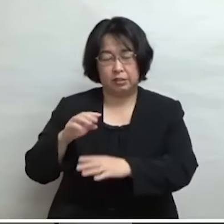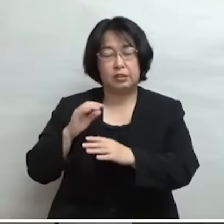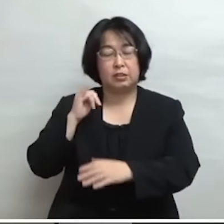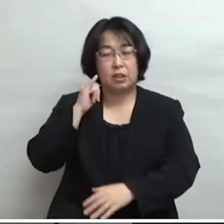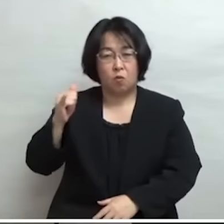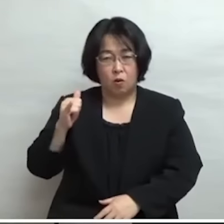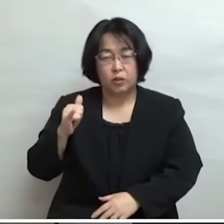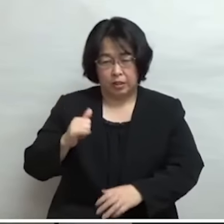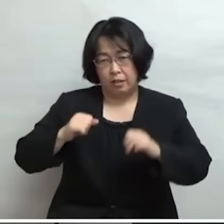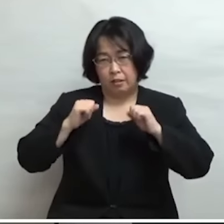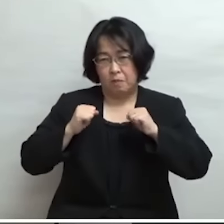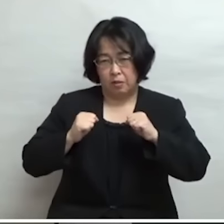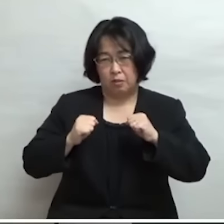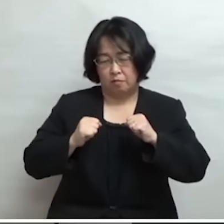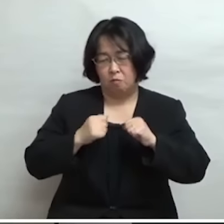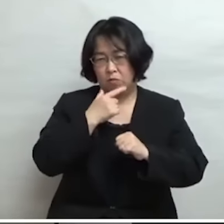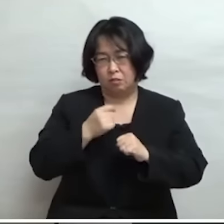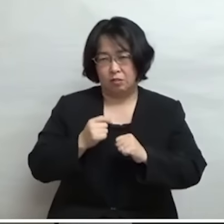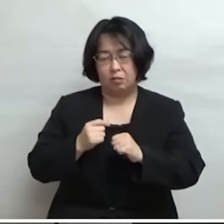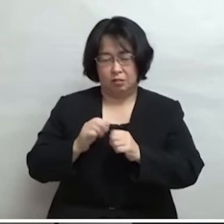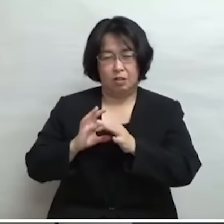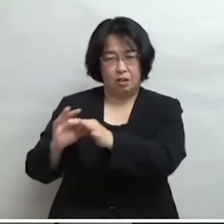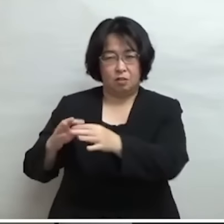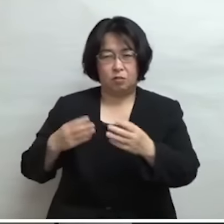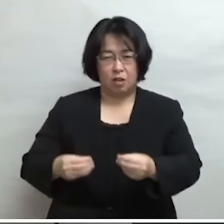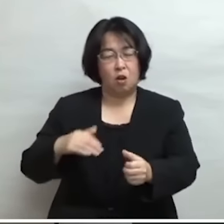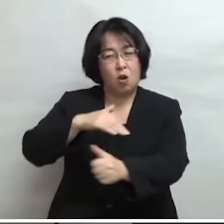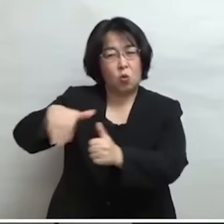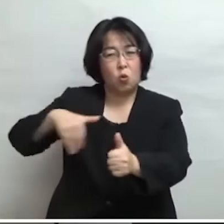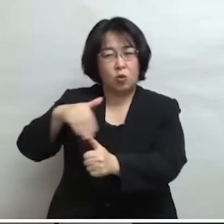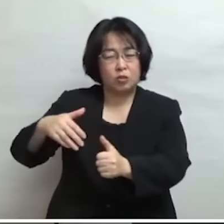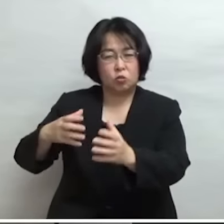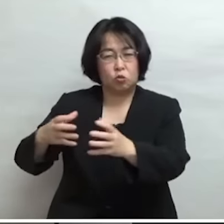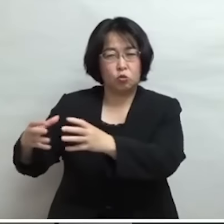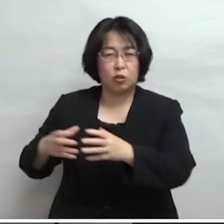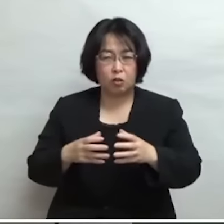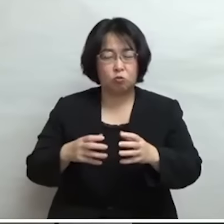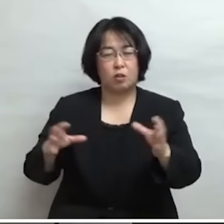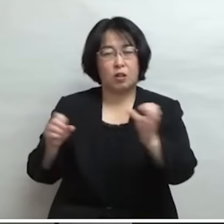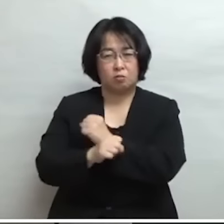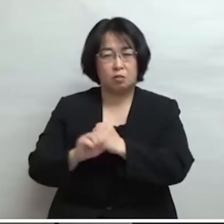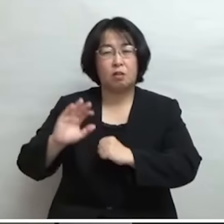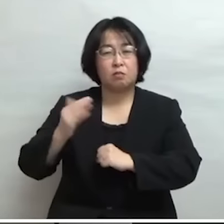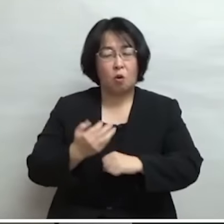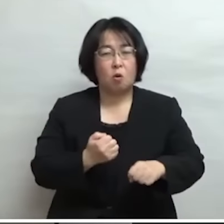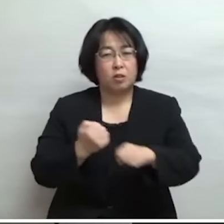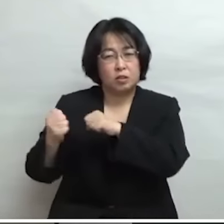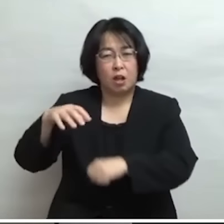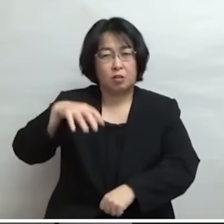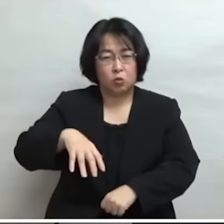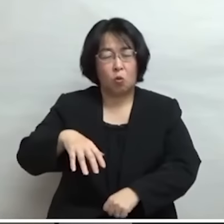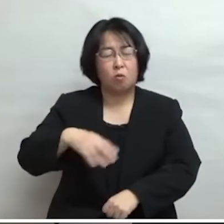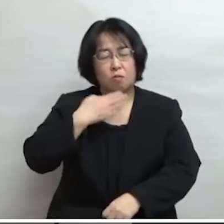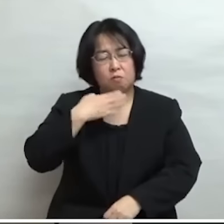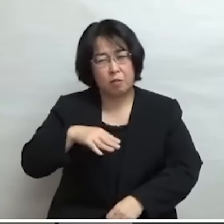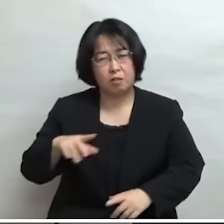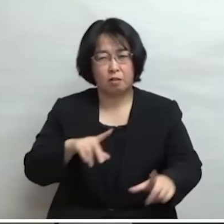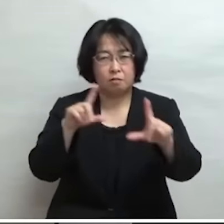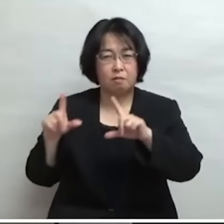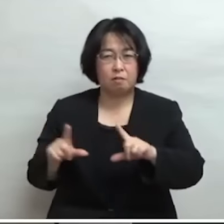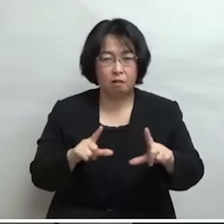ご存知の通り、その孤立集落は実質的になくなったということですけども、まだ避難所で本当にその不自由な生活を強いられている